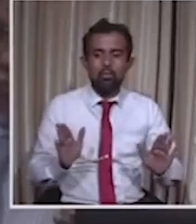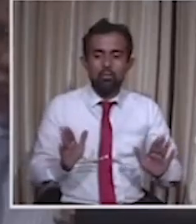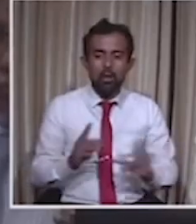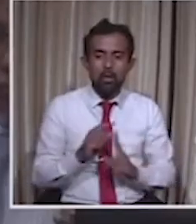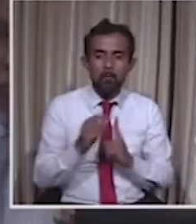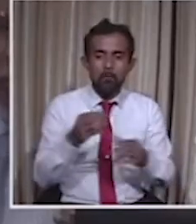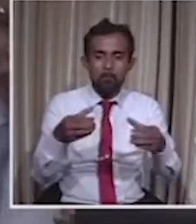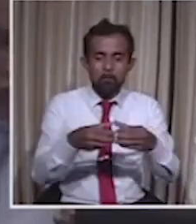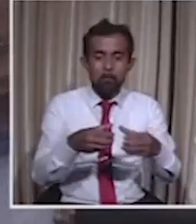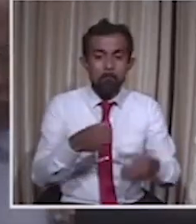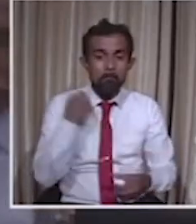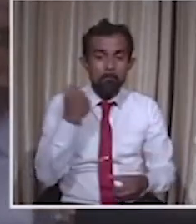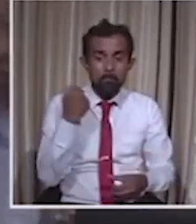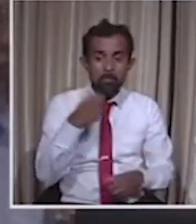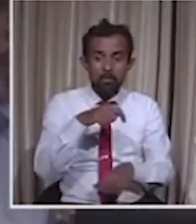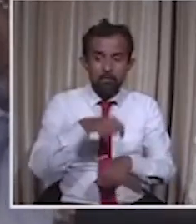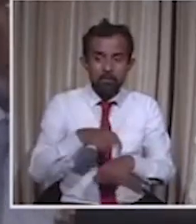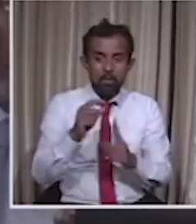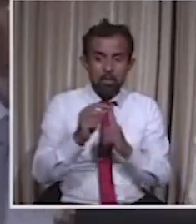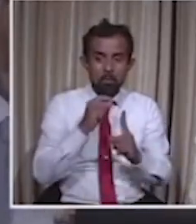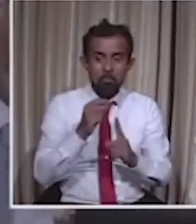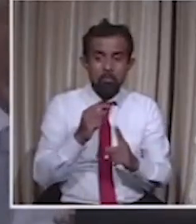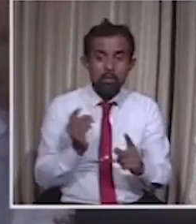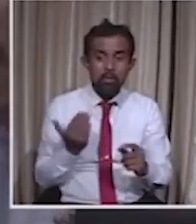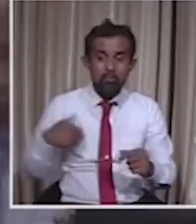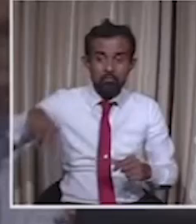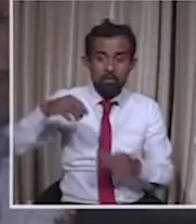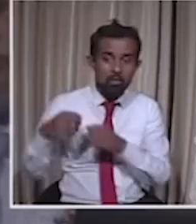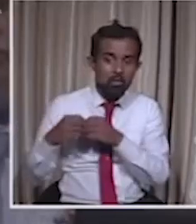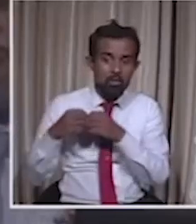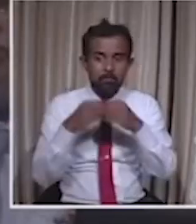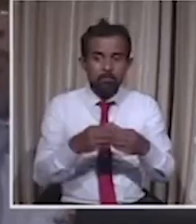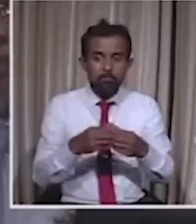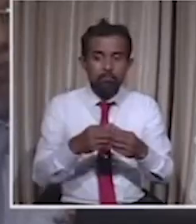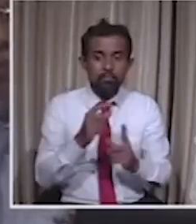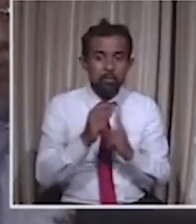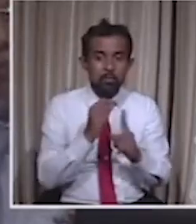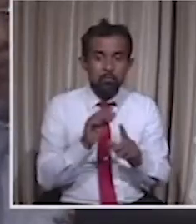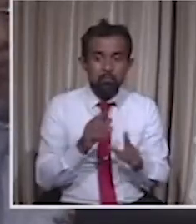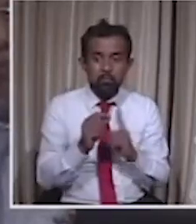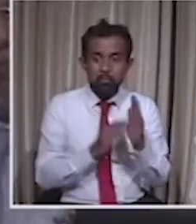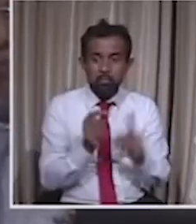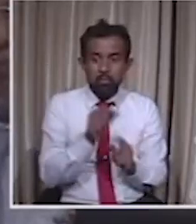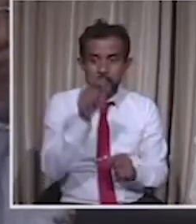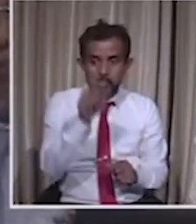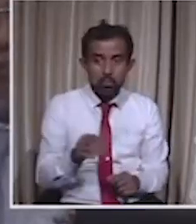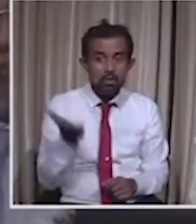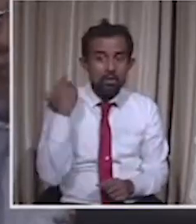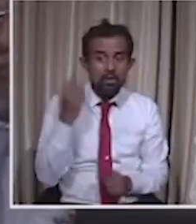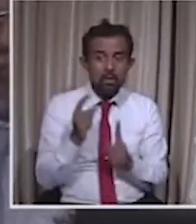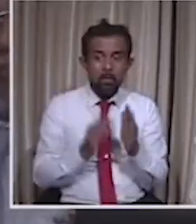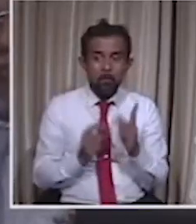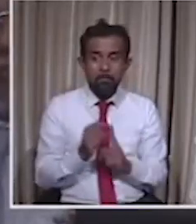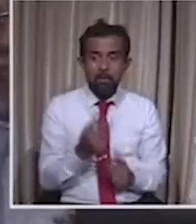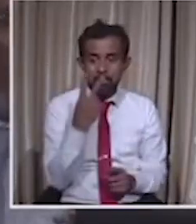පාර්ලිමේන්තුවේ පක්ෂනායක රැස්වීම තියෙන වෙලාවේ මේ පාර්ලිමේන්තුව වටකරන කණ්ඩායමක් ඇවිල්ලා මේ පාර්ලිමේන්තුවේ ඉන්න මන්ත්‍රීවරයෙකුයි හිටපු මන්ත්‍රීවරු